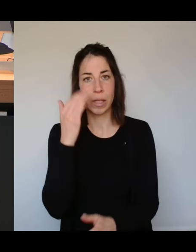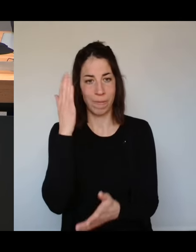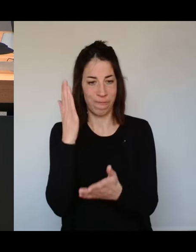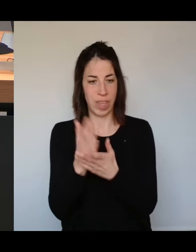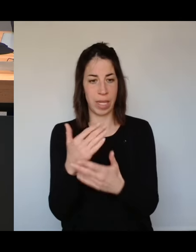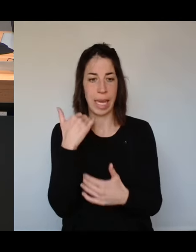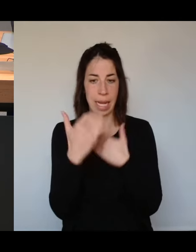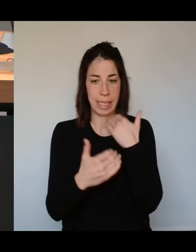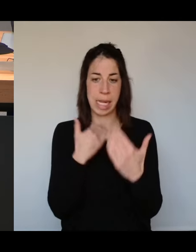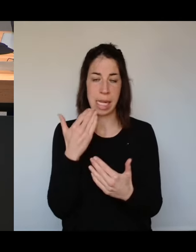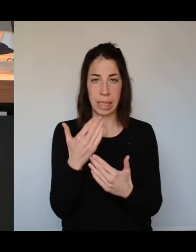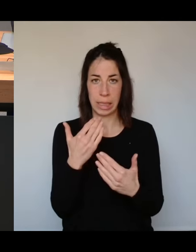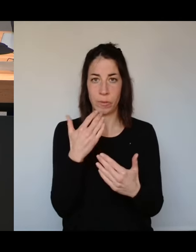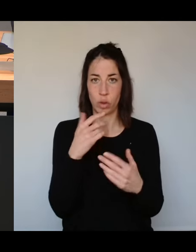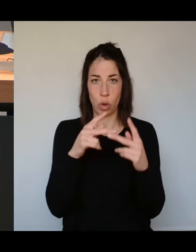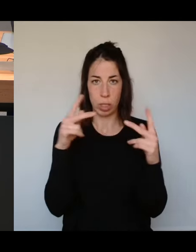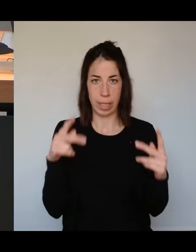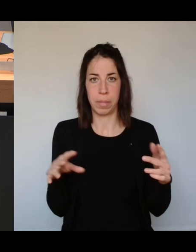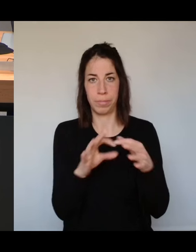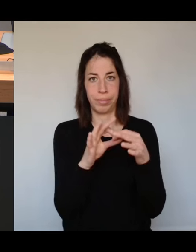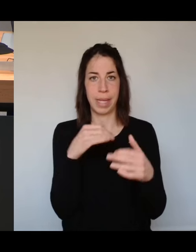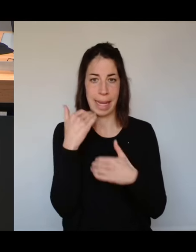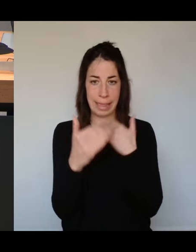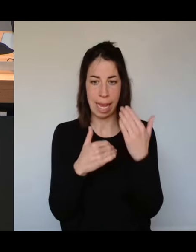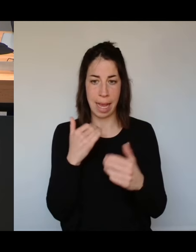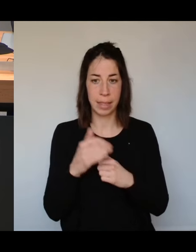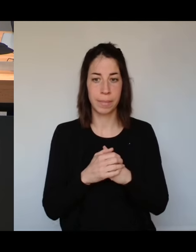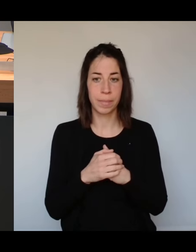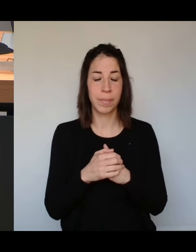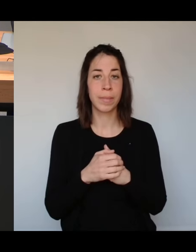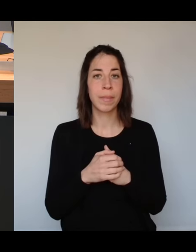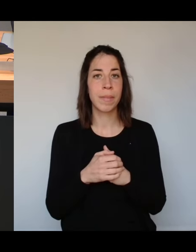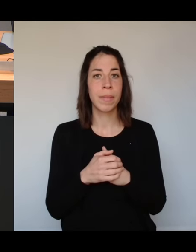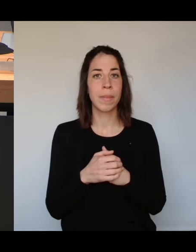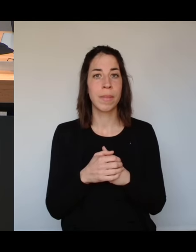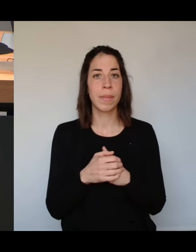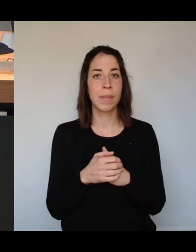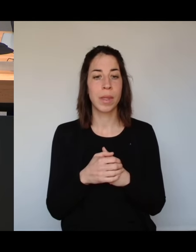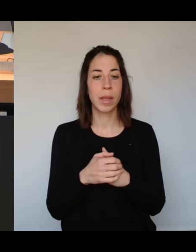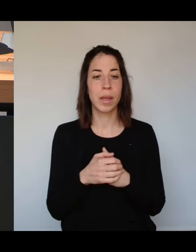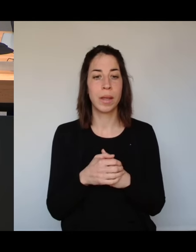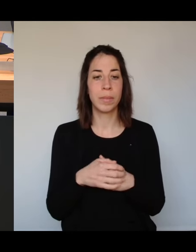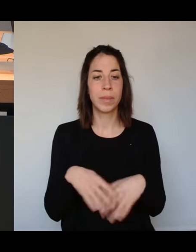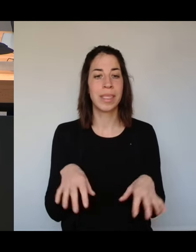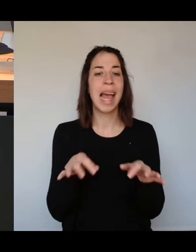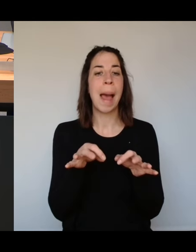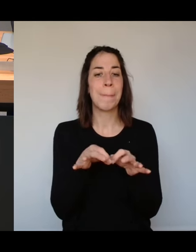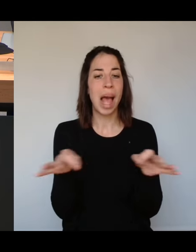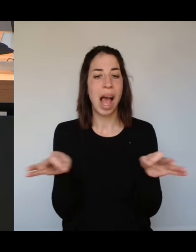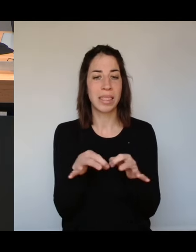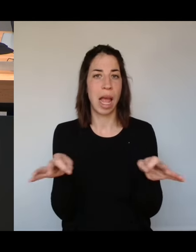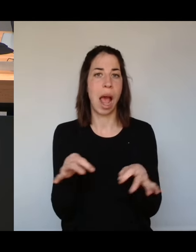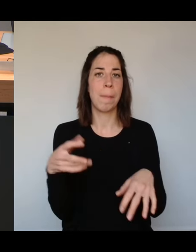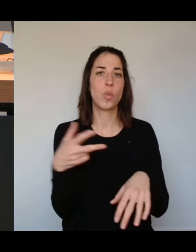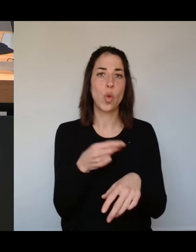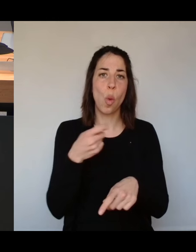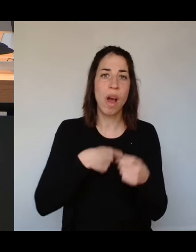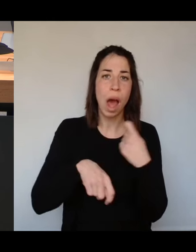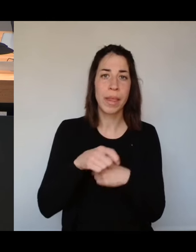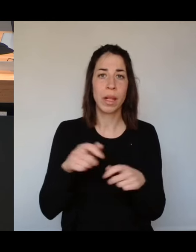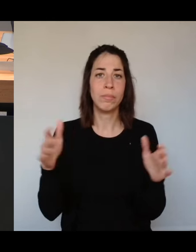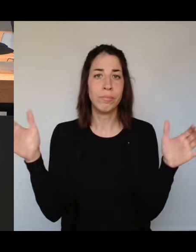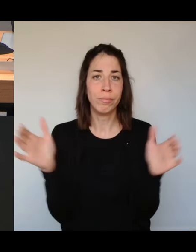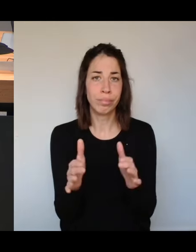Denn Maßnahmen, den offenen Drogenhandel im Park und der Umgebung einzudämmen, blieben erfolglos, auch unter Beteiligung